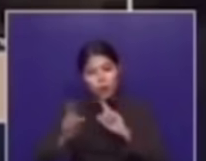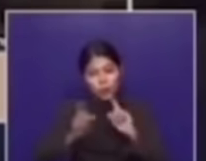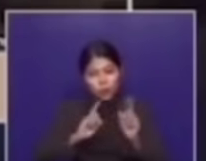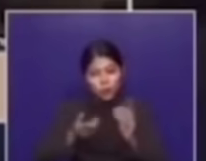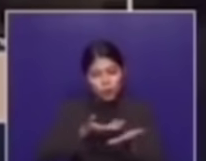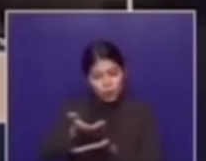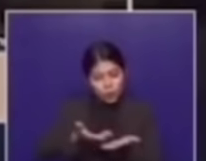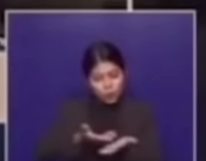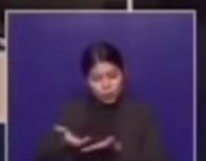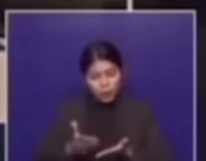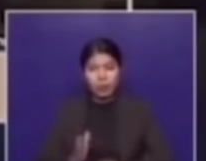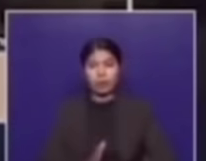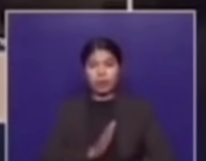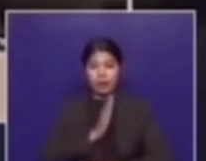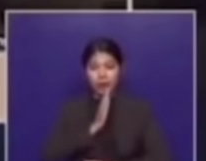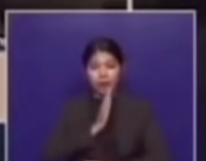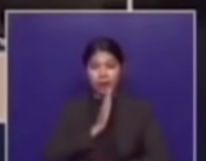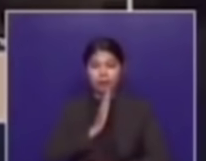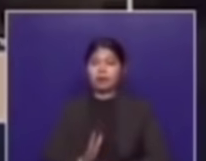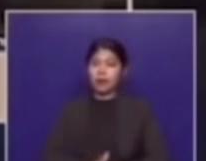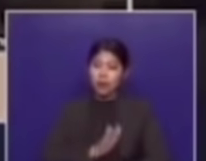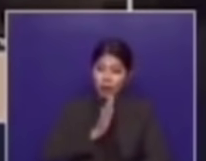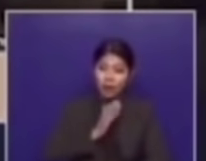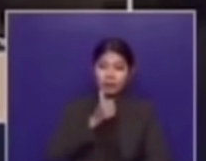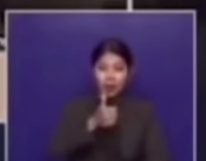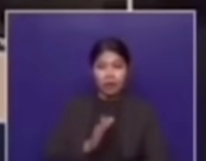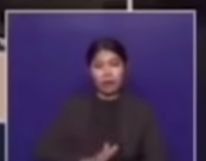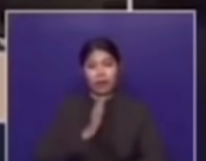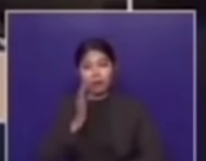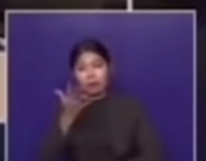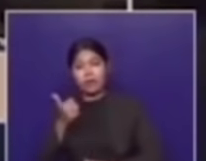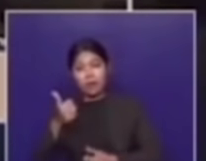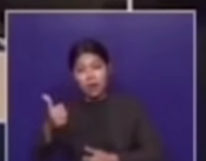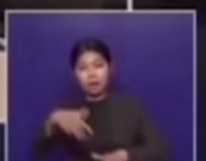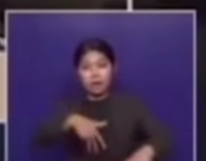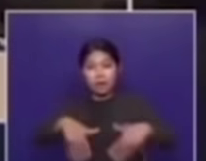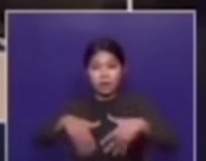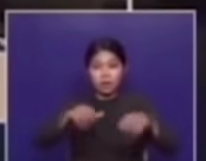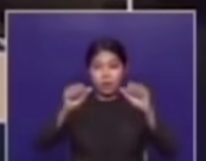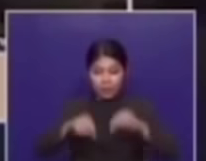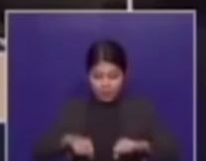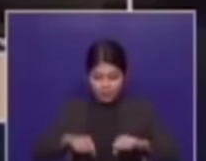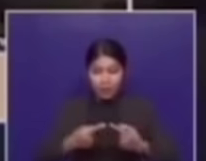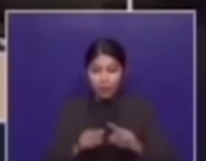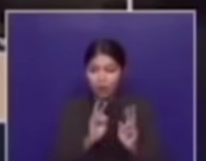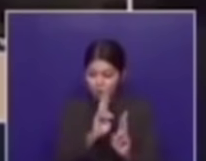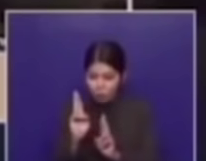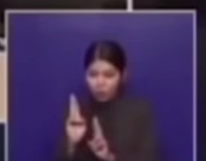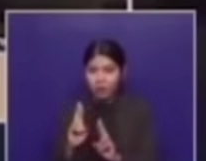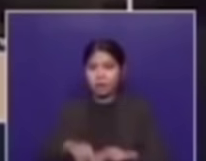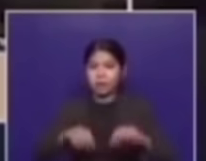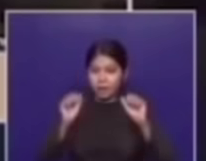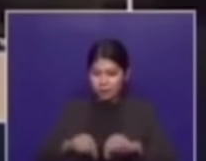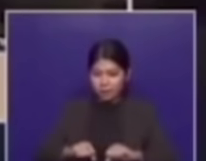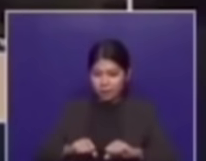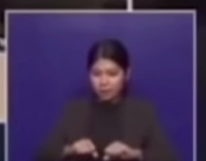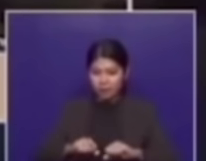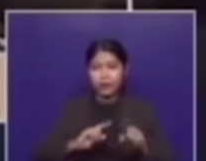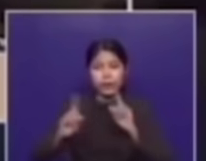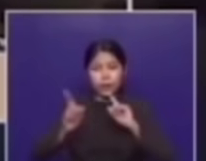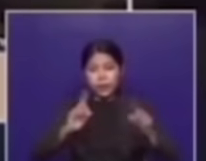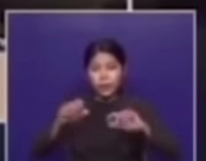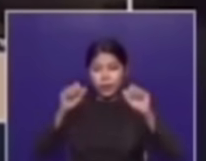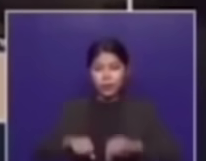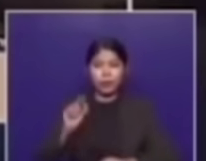กันอย่างเป็นทางการหรือไม่เป็นทางการหรือแม้แต่การทำประชามติอย่างระมัดระวังเป็นต้นเพื่อแสวงหาข้อตกลง